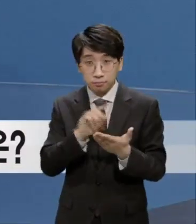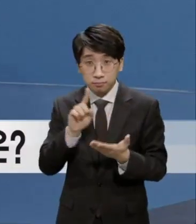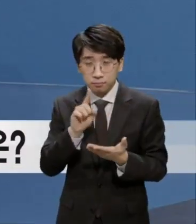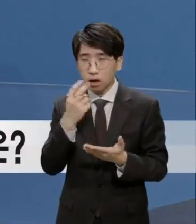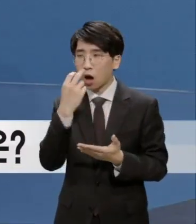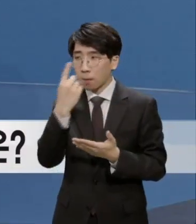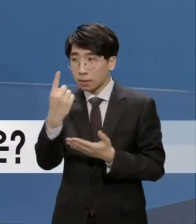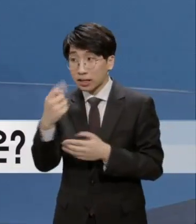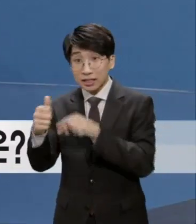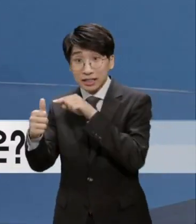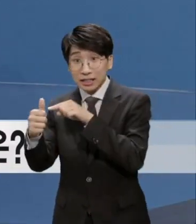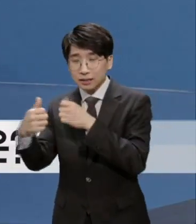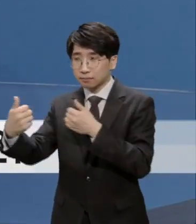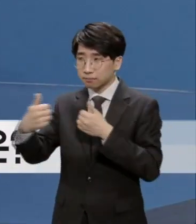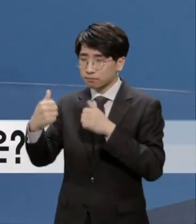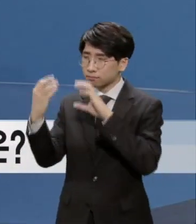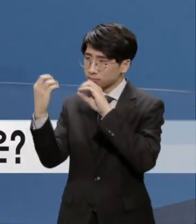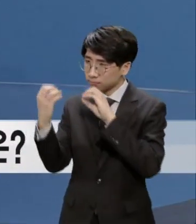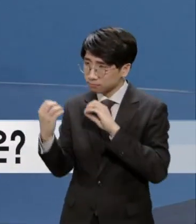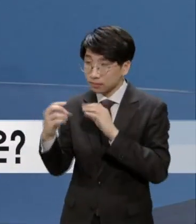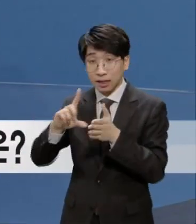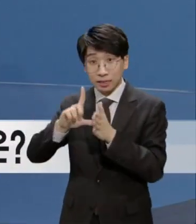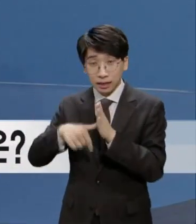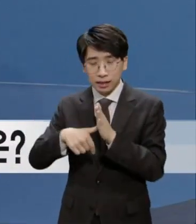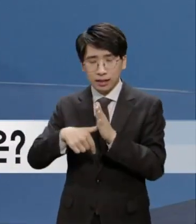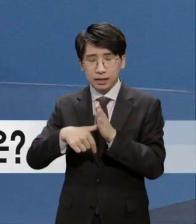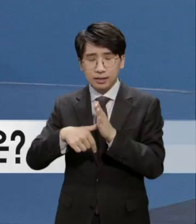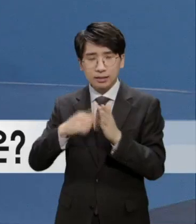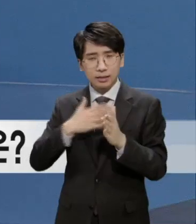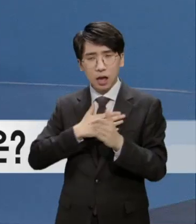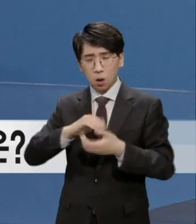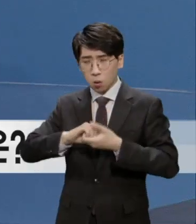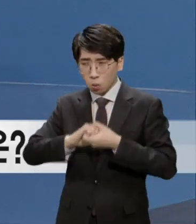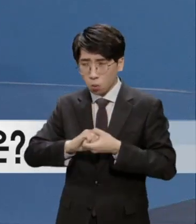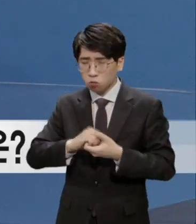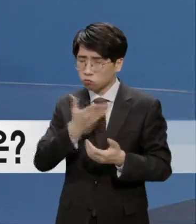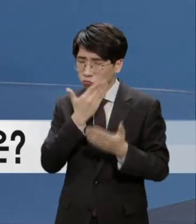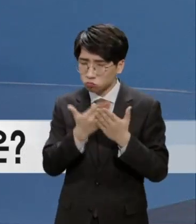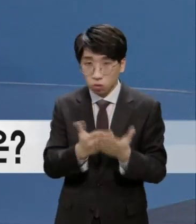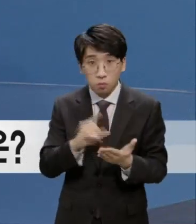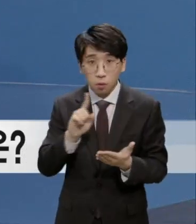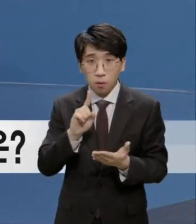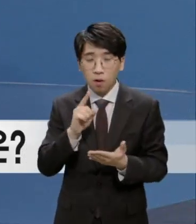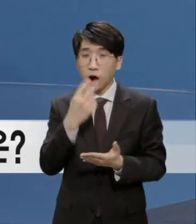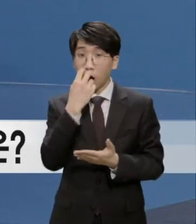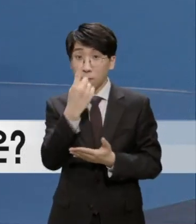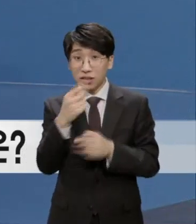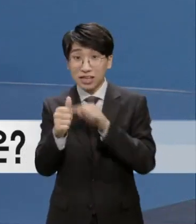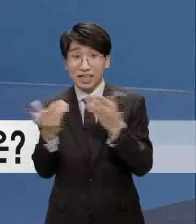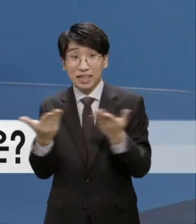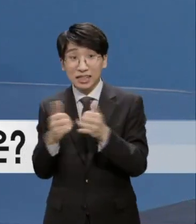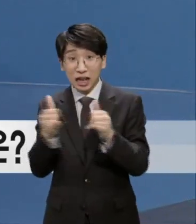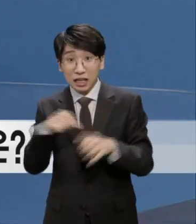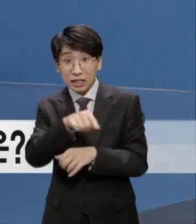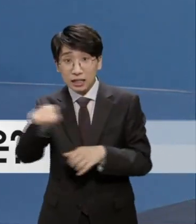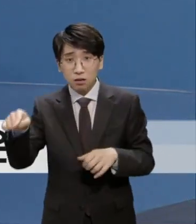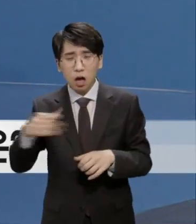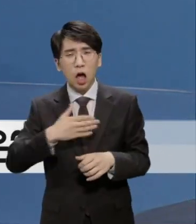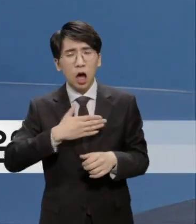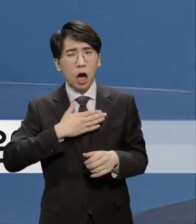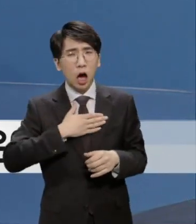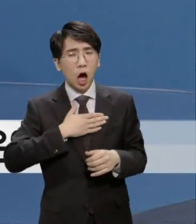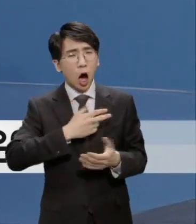노동자들이 본인들이 적용받아야 될 법들에 대해서 너무 알지 못하는 경우가 많다 네. 보니까 이 부분에 대해서 교육을